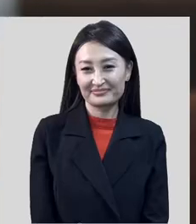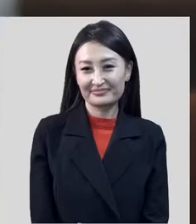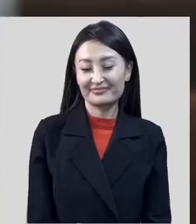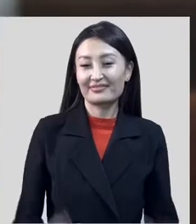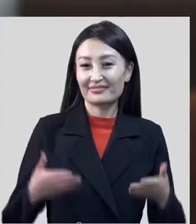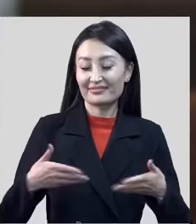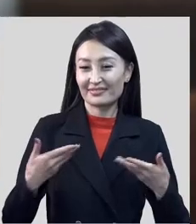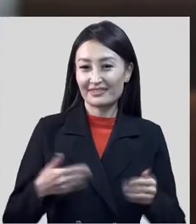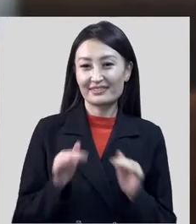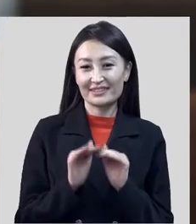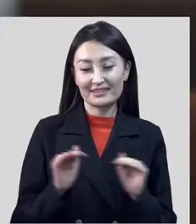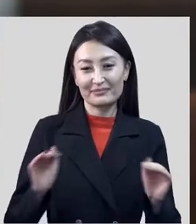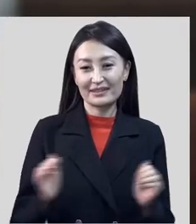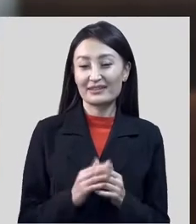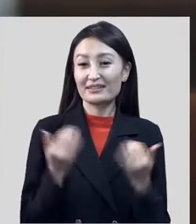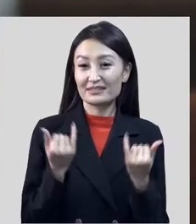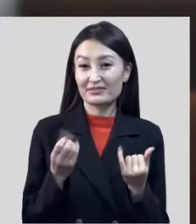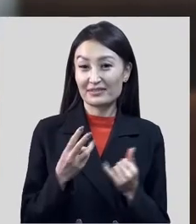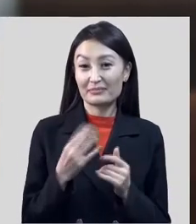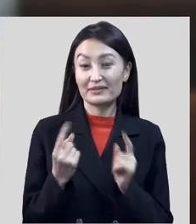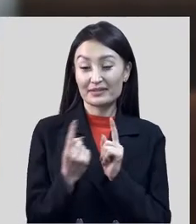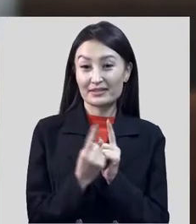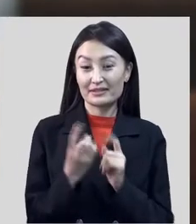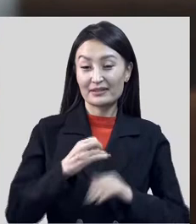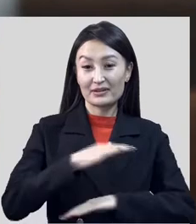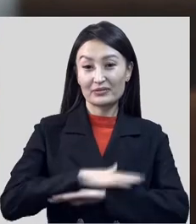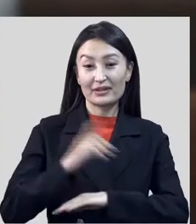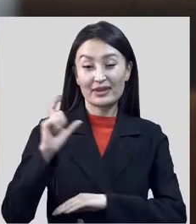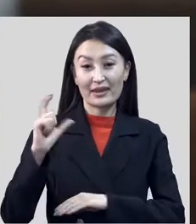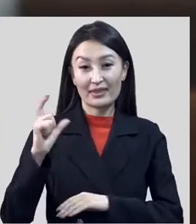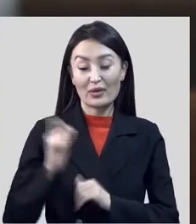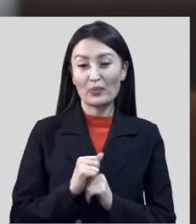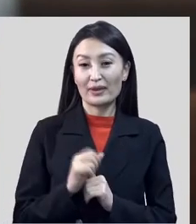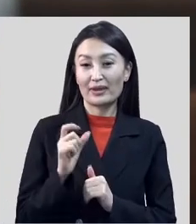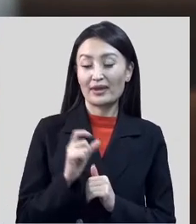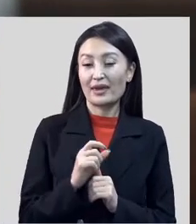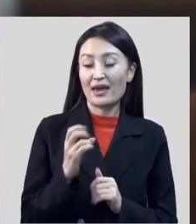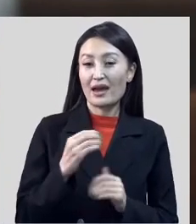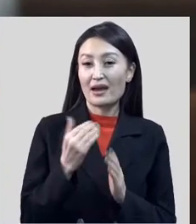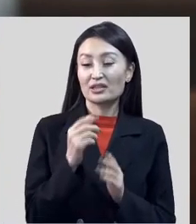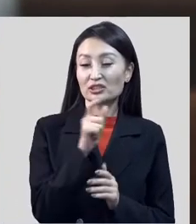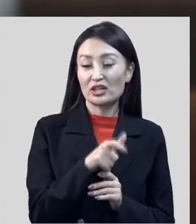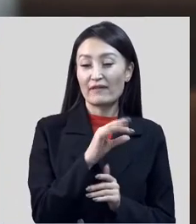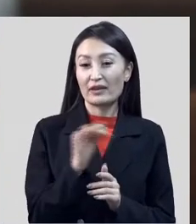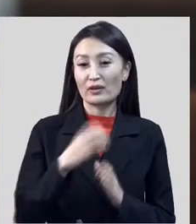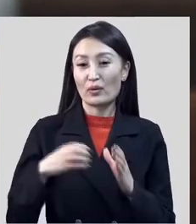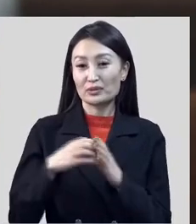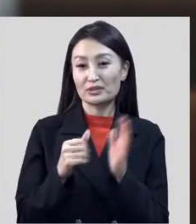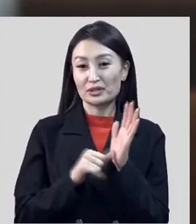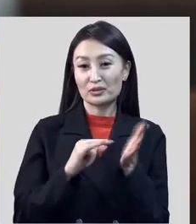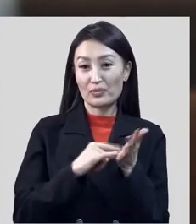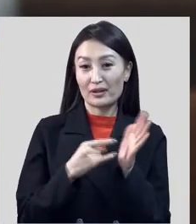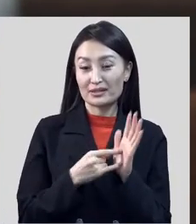здравствуйте ребята сегодня мы встречаемся на уроки экономики в рамках курса человека общество шестом классе